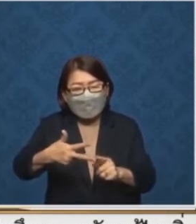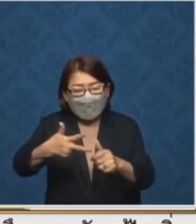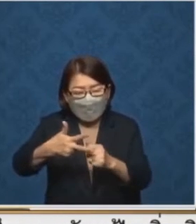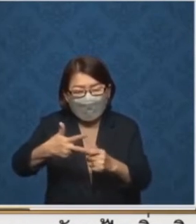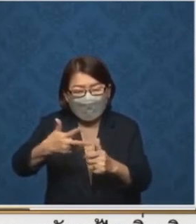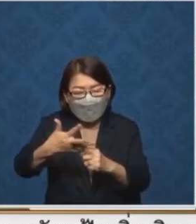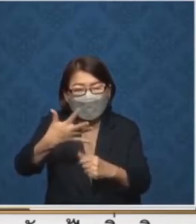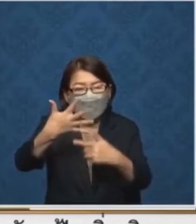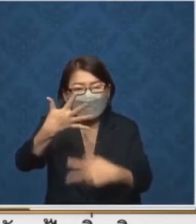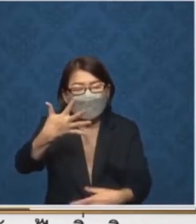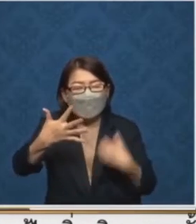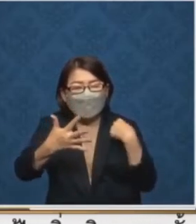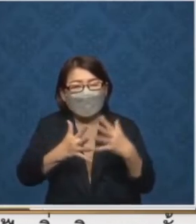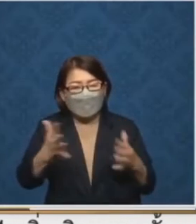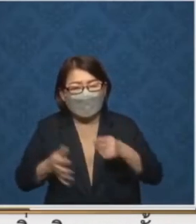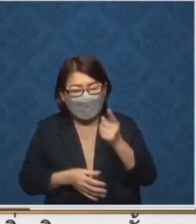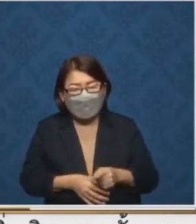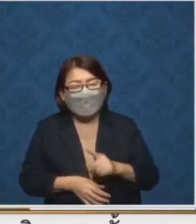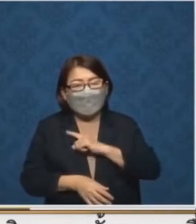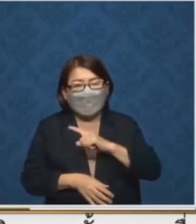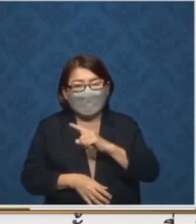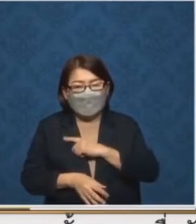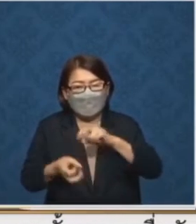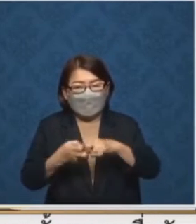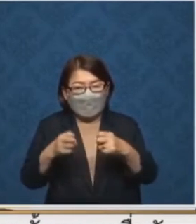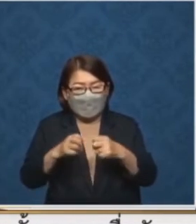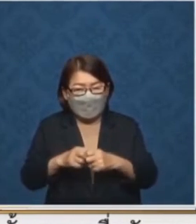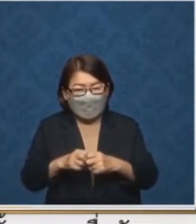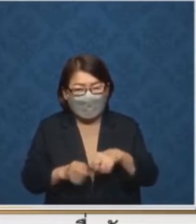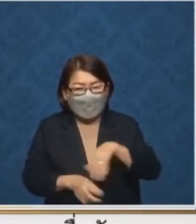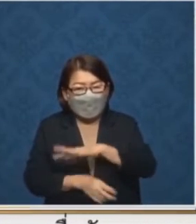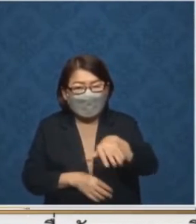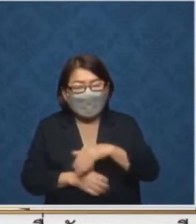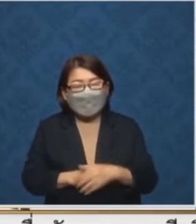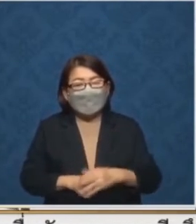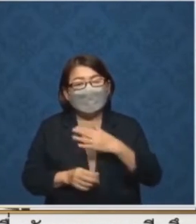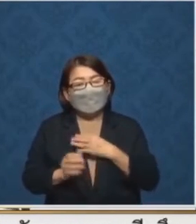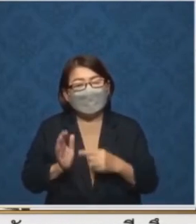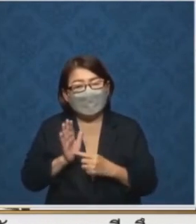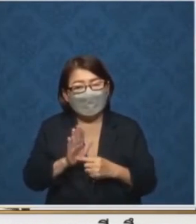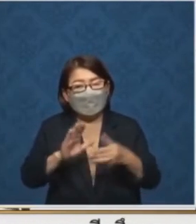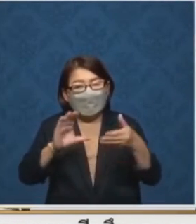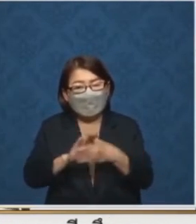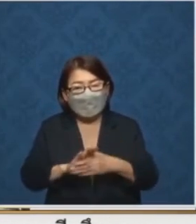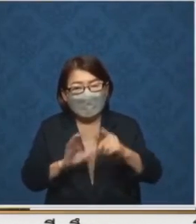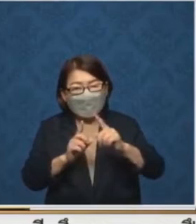ดท่านต้องรับผดชอบส่ที่เก็ดขึ้น ผมขอนำเสนอโดยสลายแนแกครับ